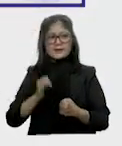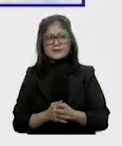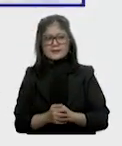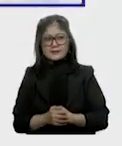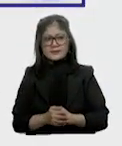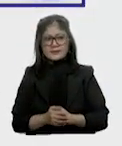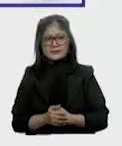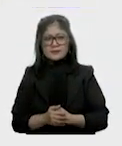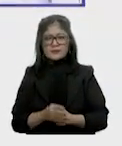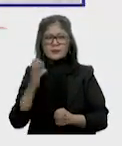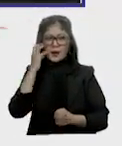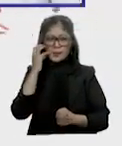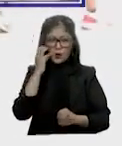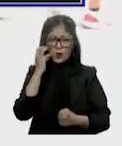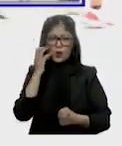Pak Prabowo,